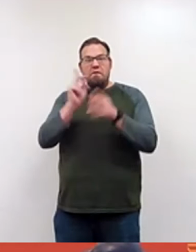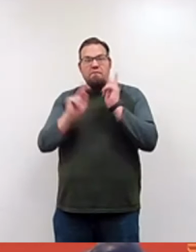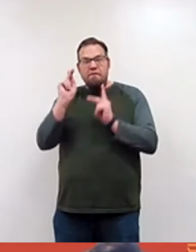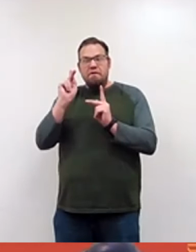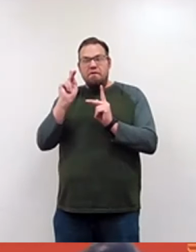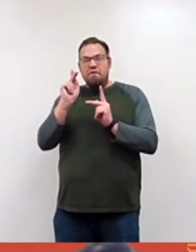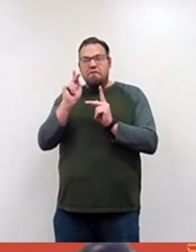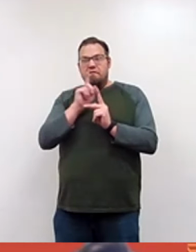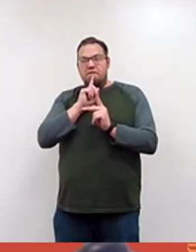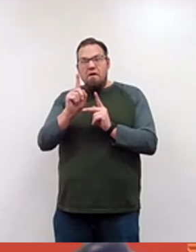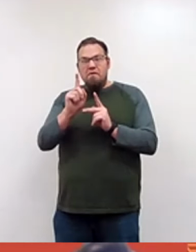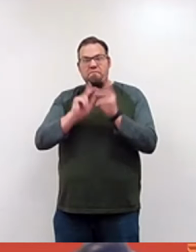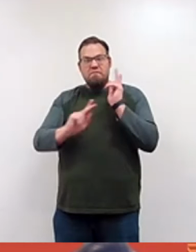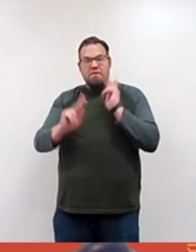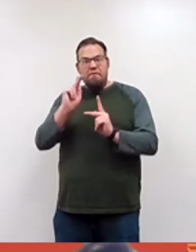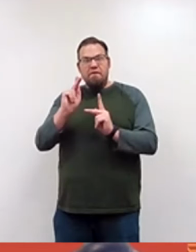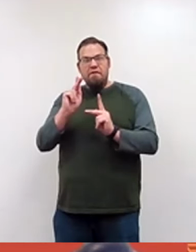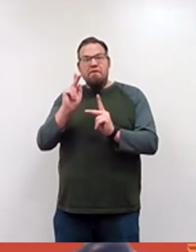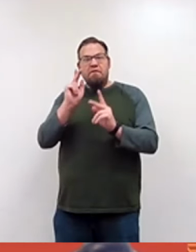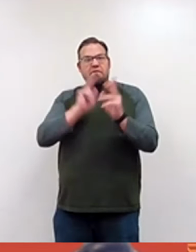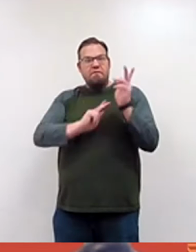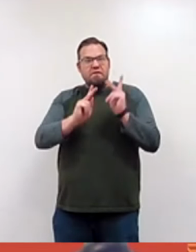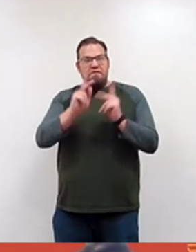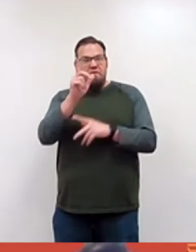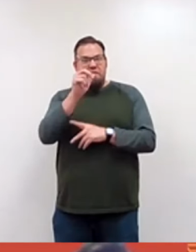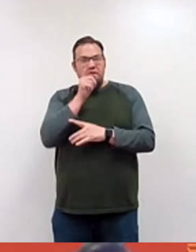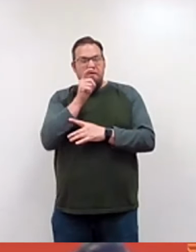who... إذا كنت قد شاهدت